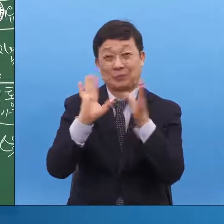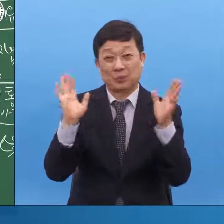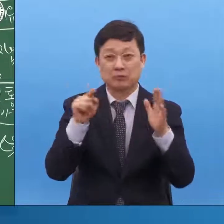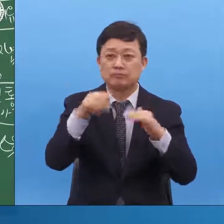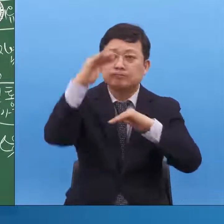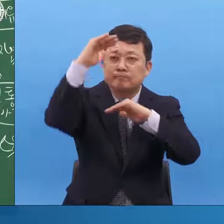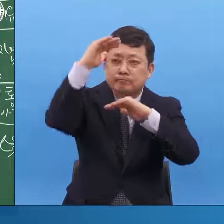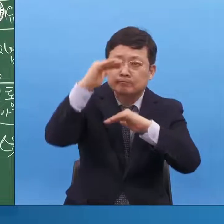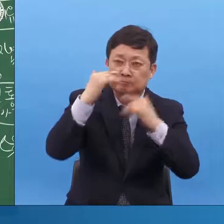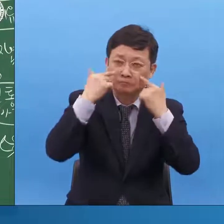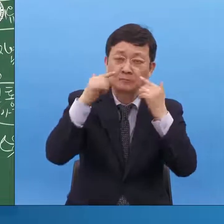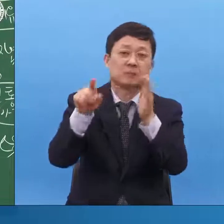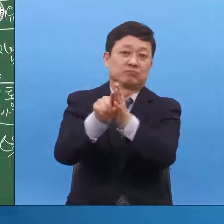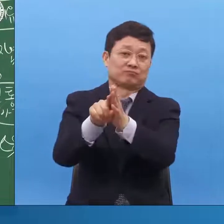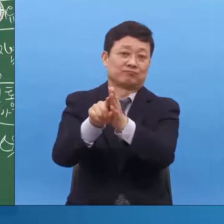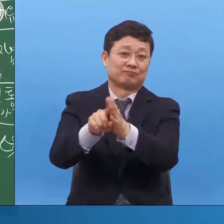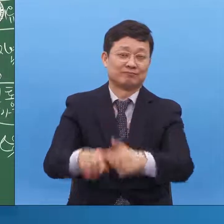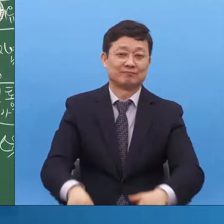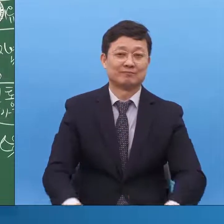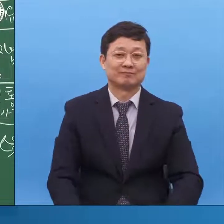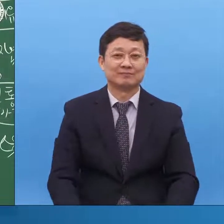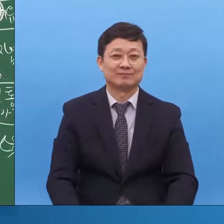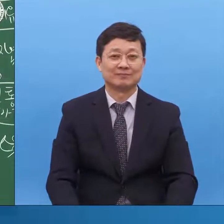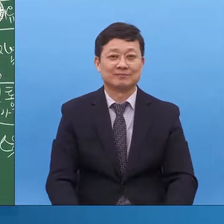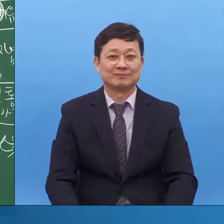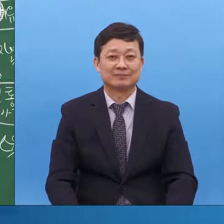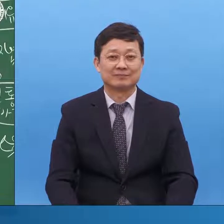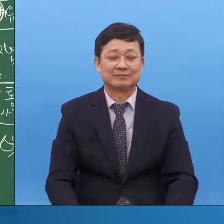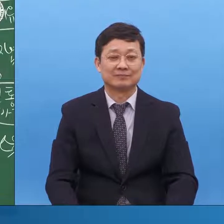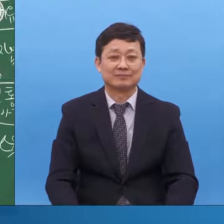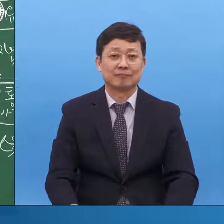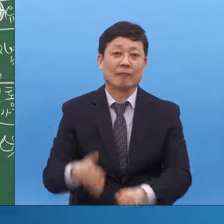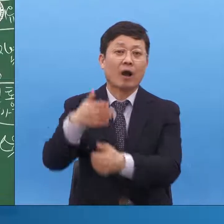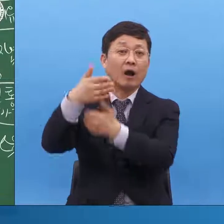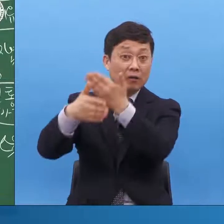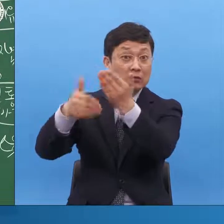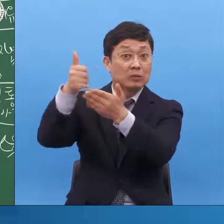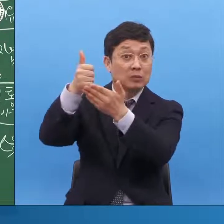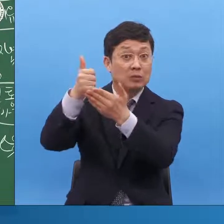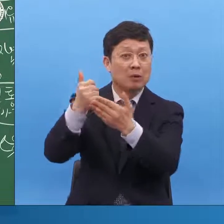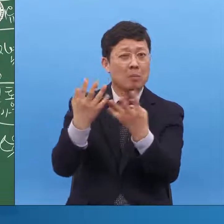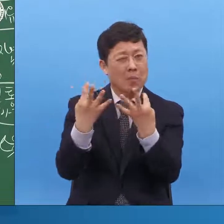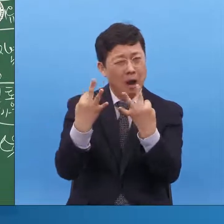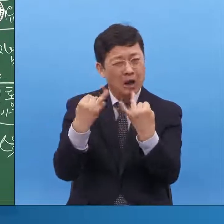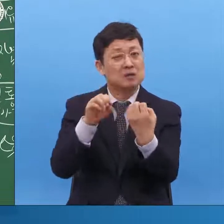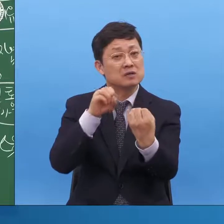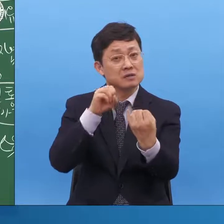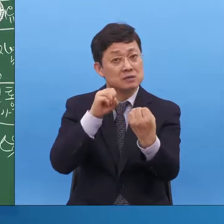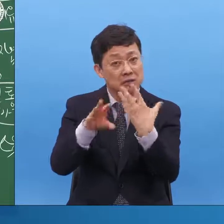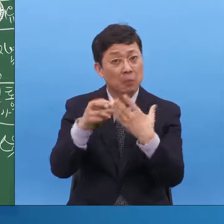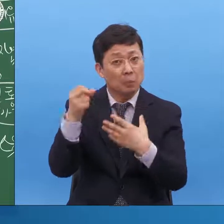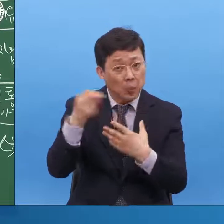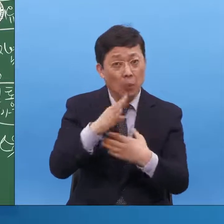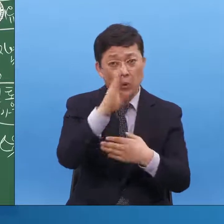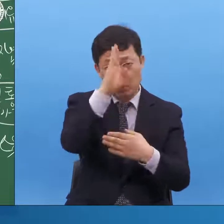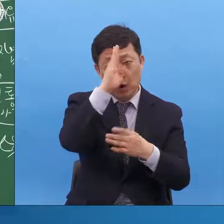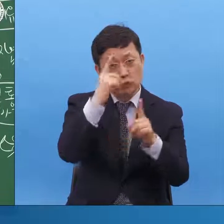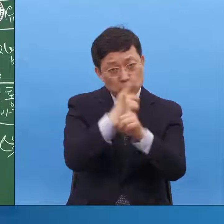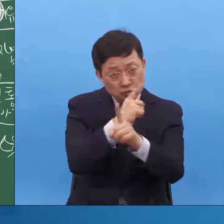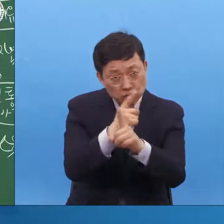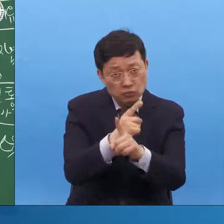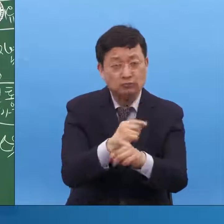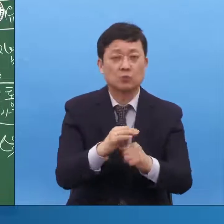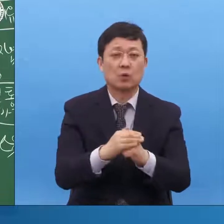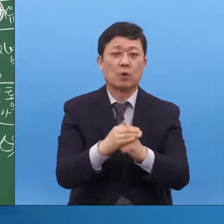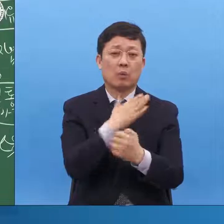regardless of answers. 그래서 하나님이 많은 응답 중에 많은 사람 치유하는 응답도 주고 건강도 주시고요. And